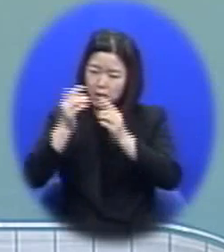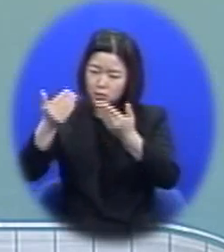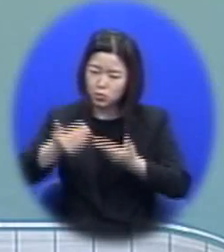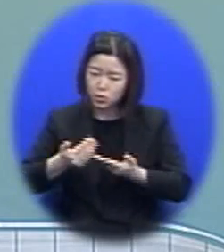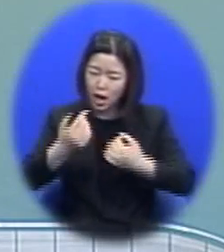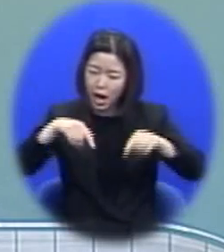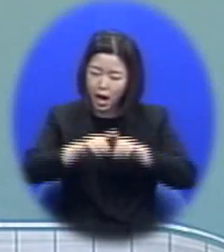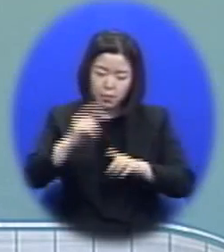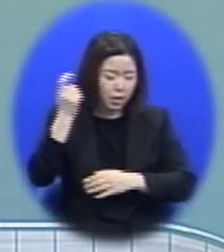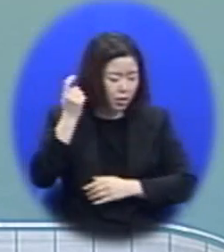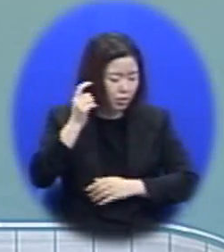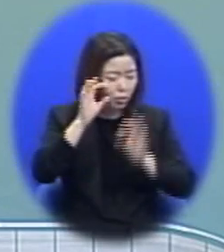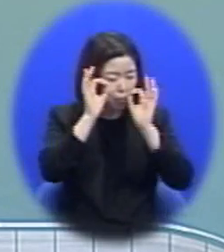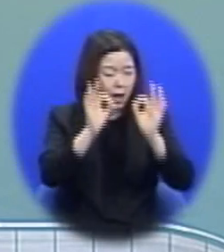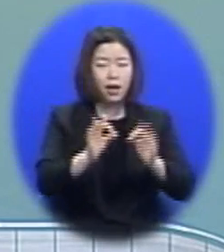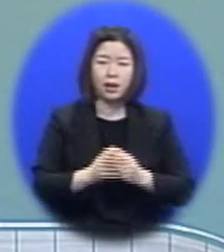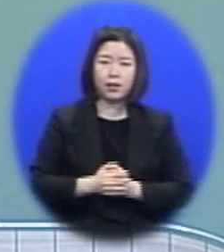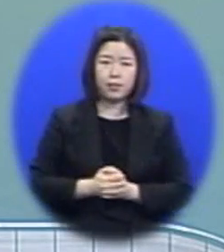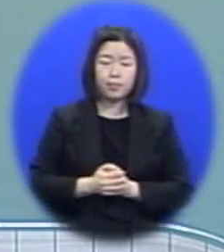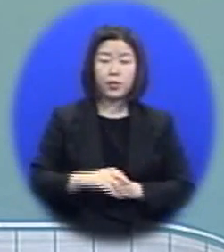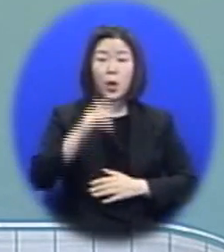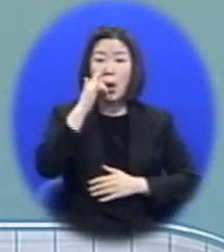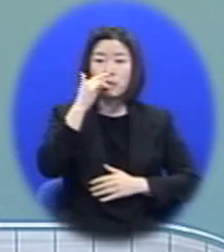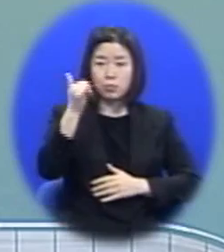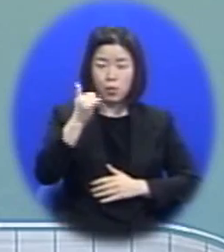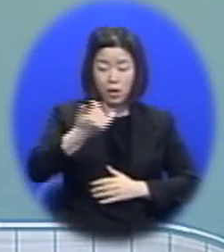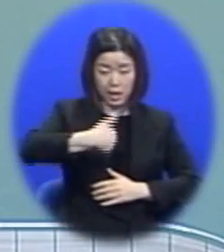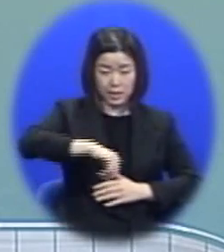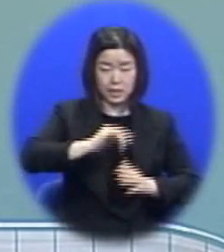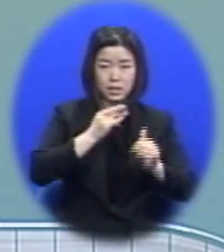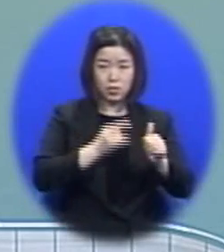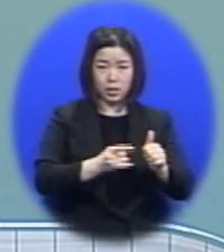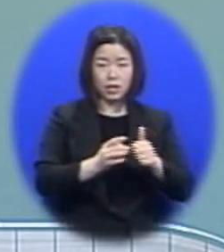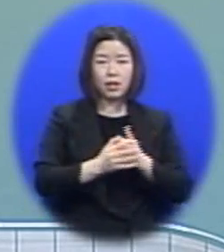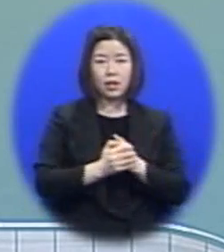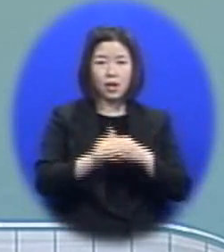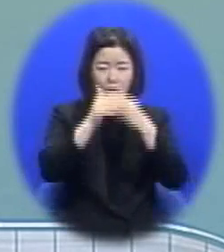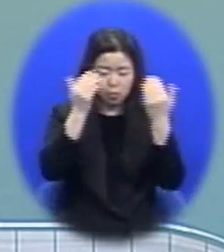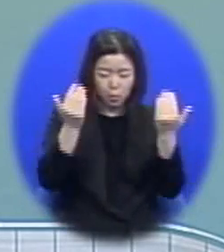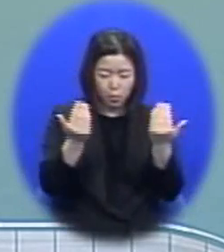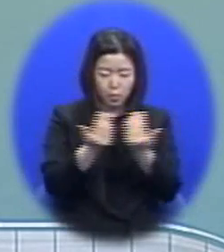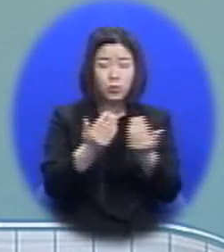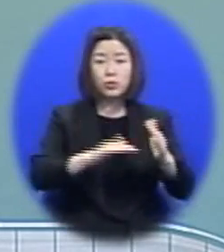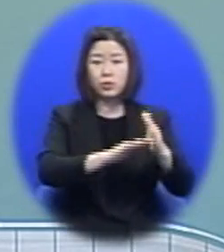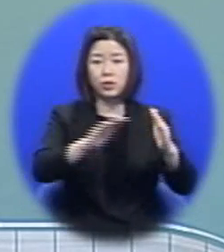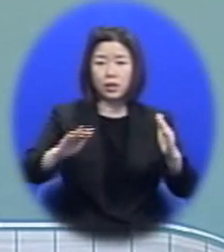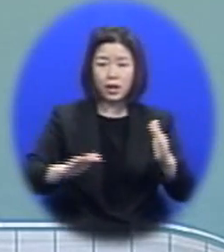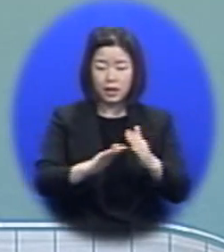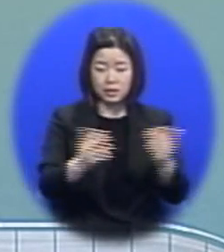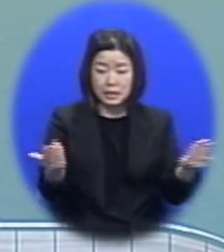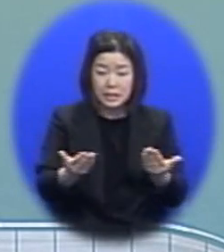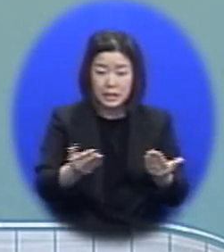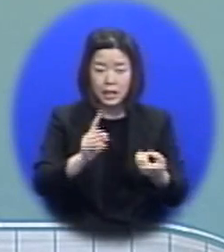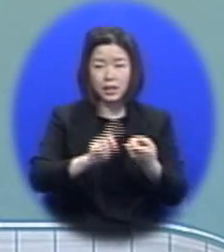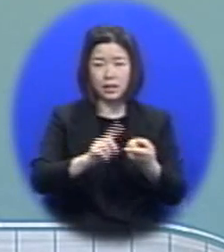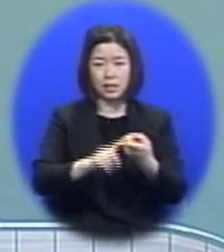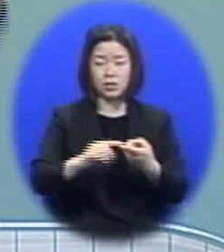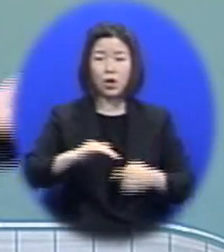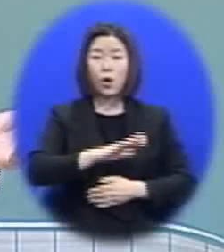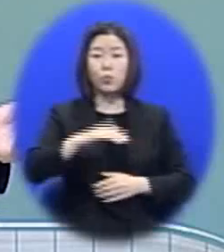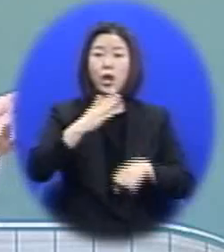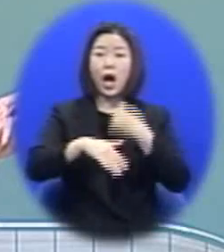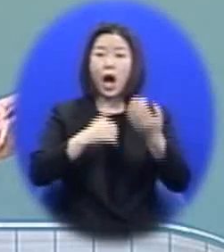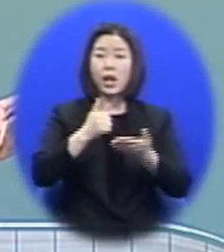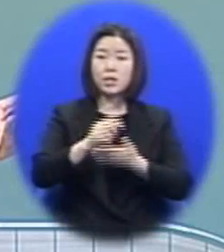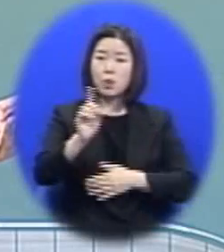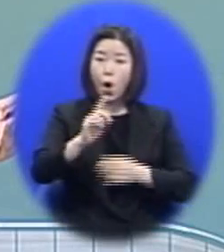우리 같이 들어보자 부모가 자녀들에게 모든 가정의 일들에 대해서 우리 하나님이